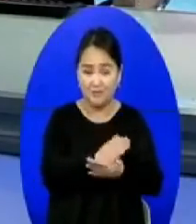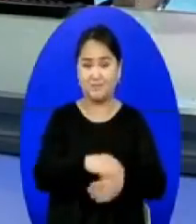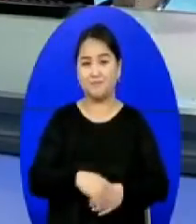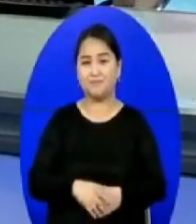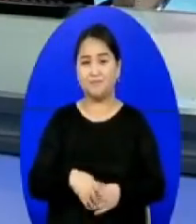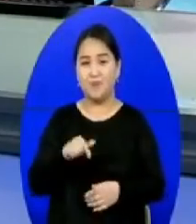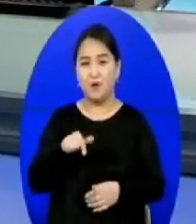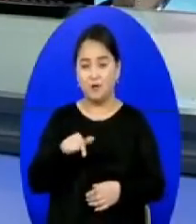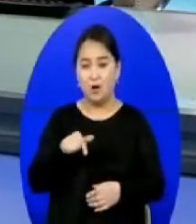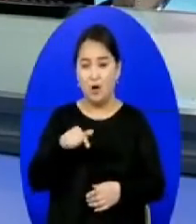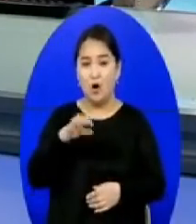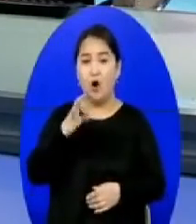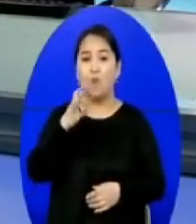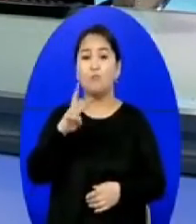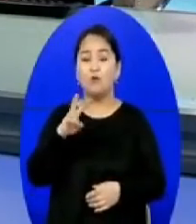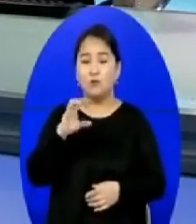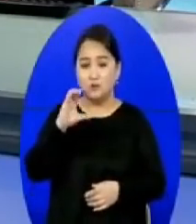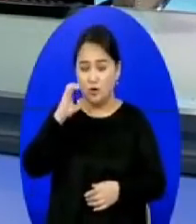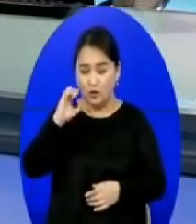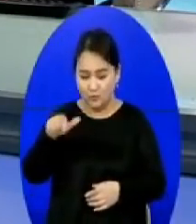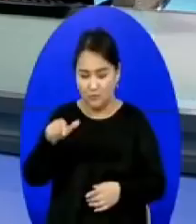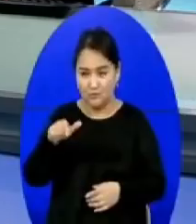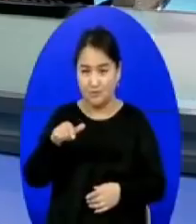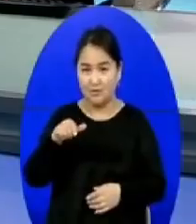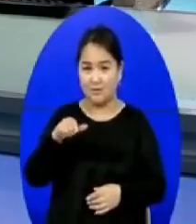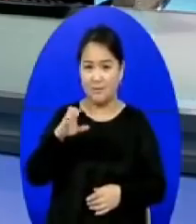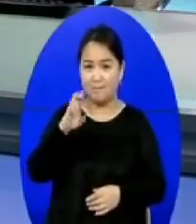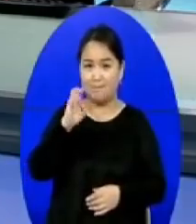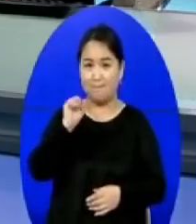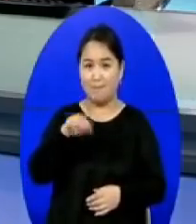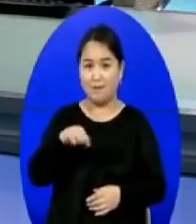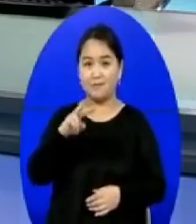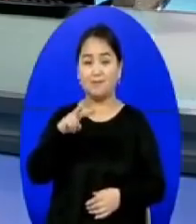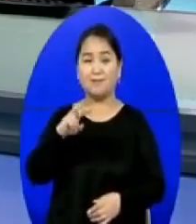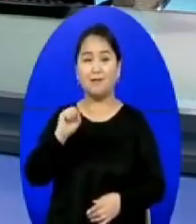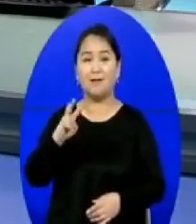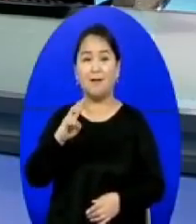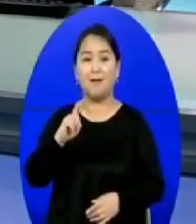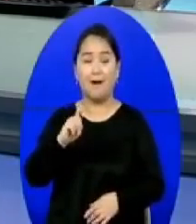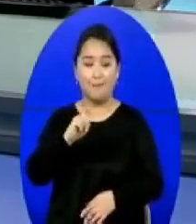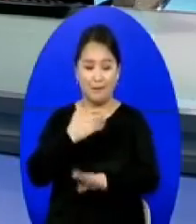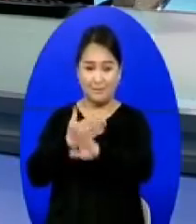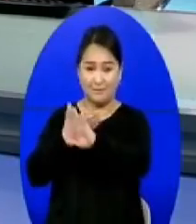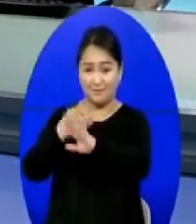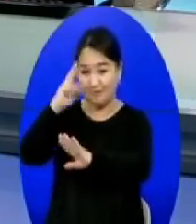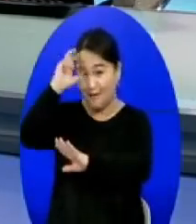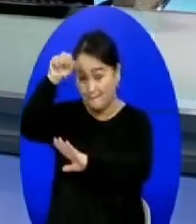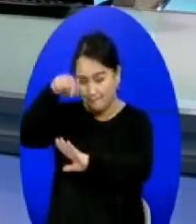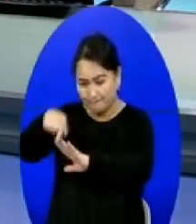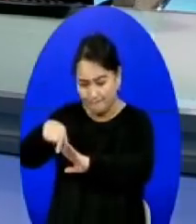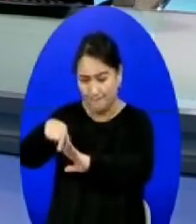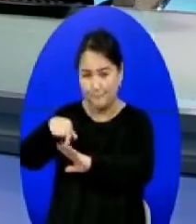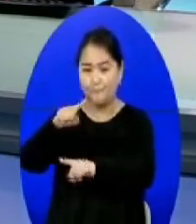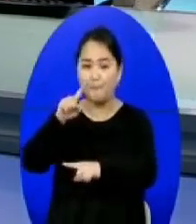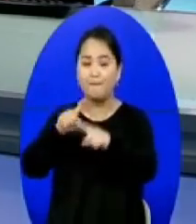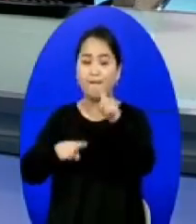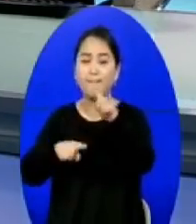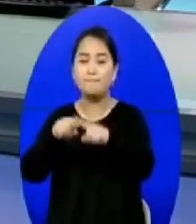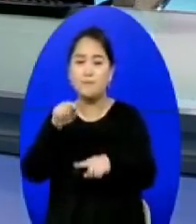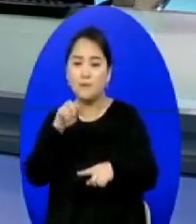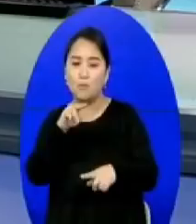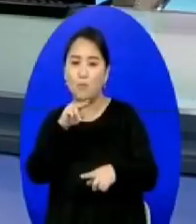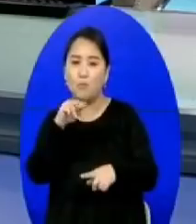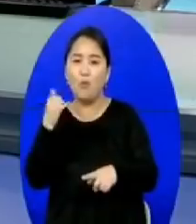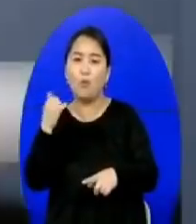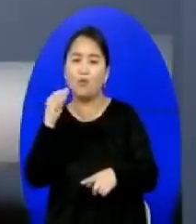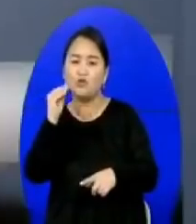бол Өмнө Солонгосын батлан хамгаалах яам одоо ямар төрлийн пуужин ямар одоо тусгалтай байв гэдэг дээр бол одоо судлаж мэдээлэл